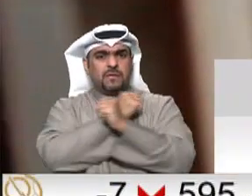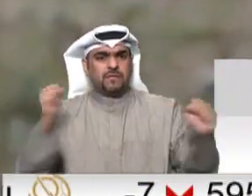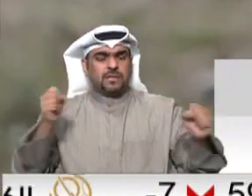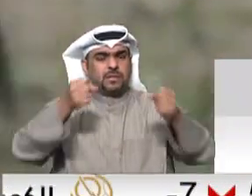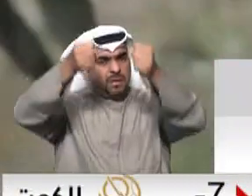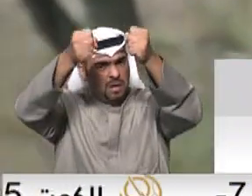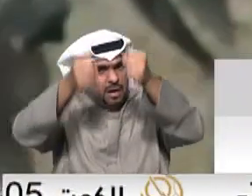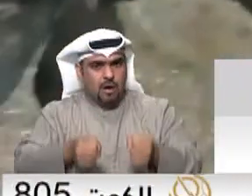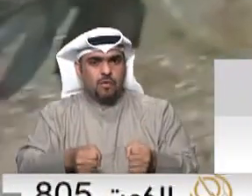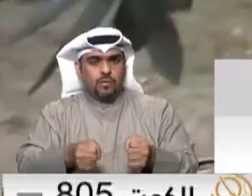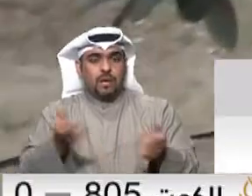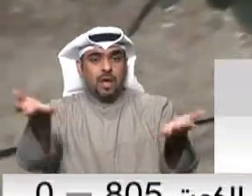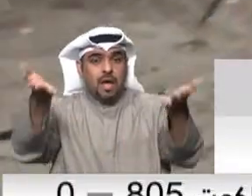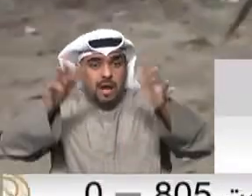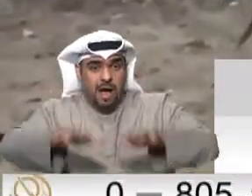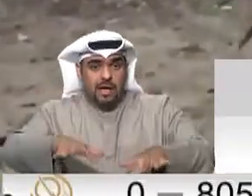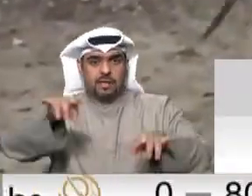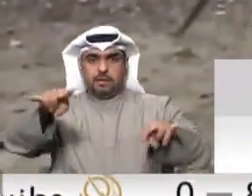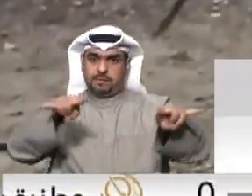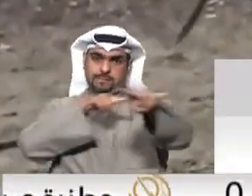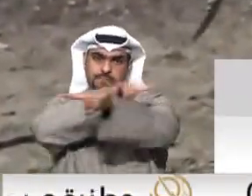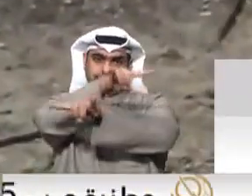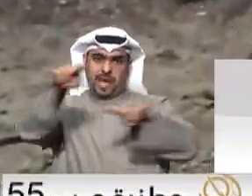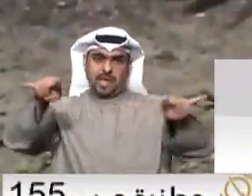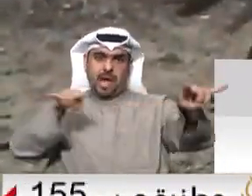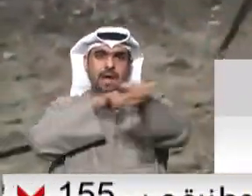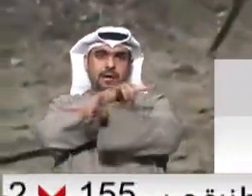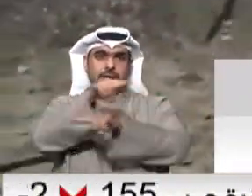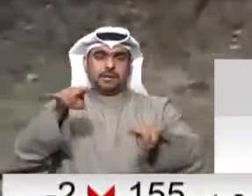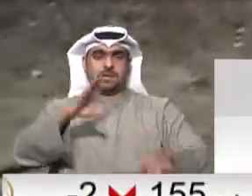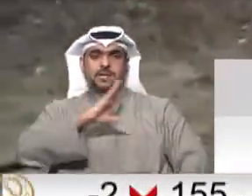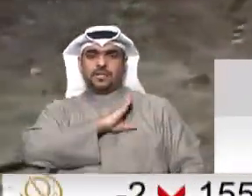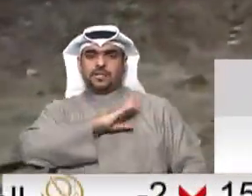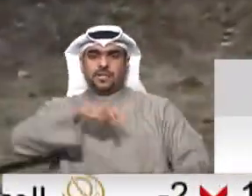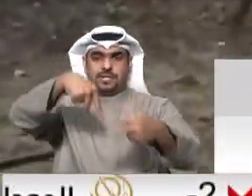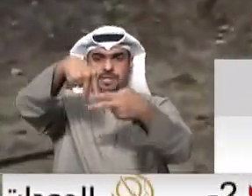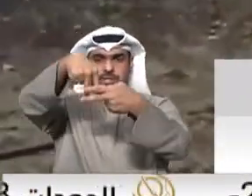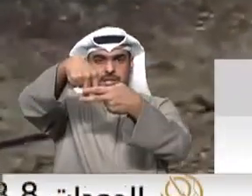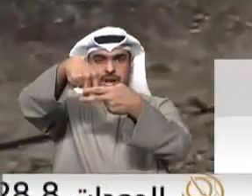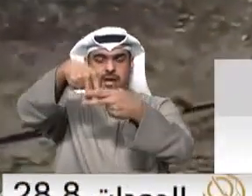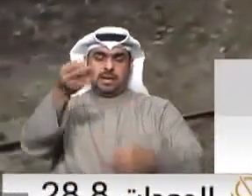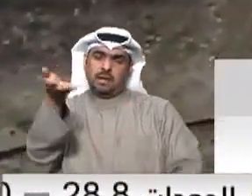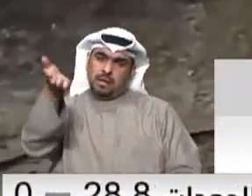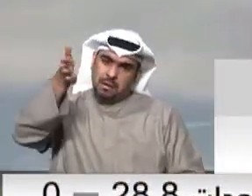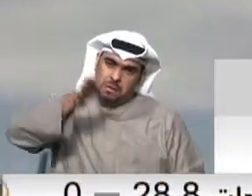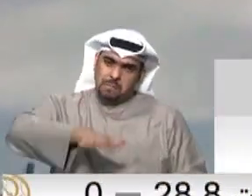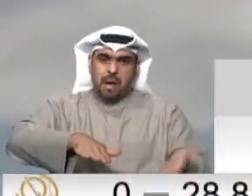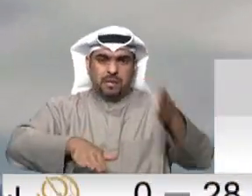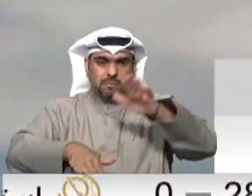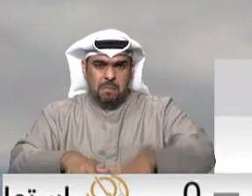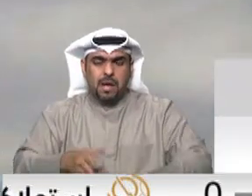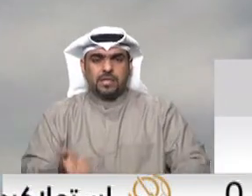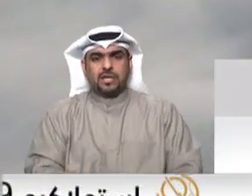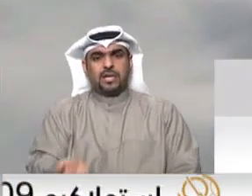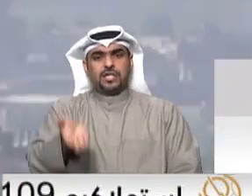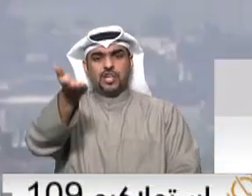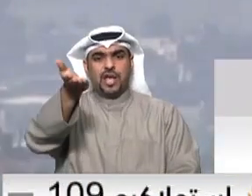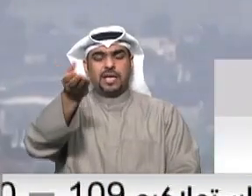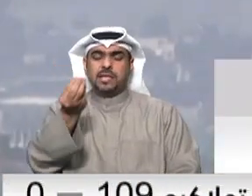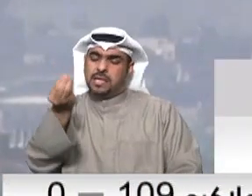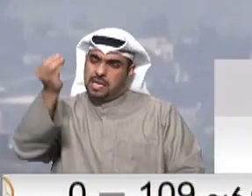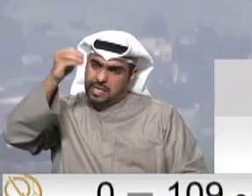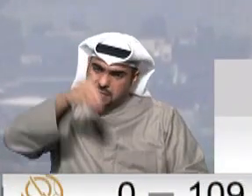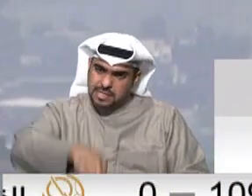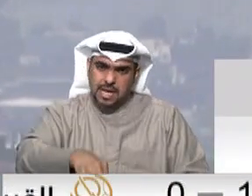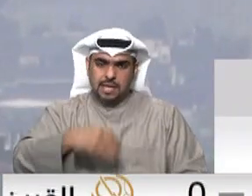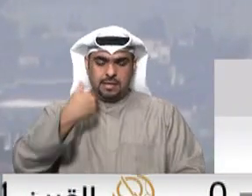الطيران الحربي الإسرائيلي على مختلف المناطق لتخلف المزيد من الشهداء والجرحى.